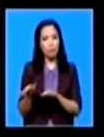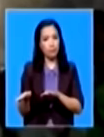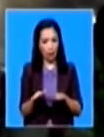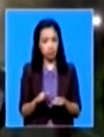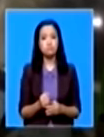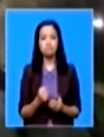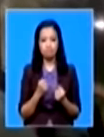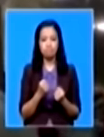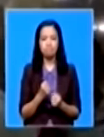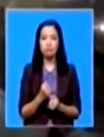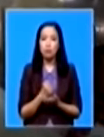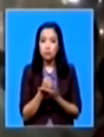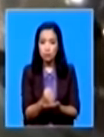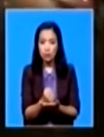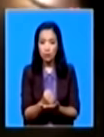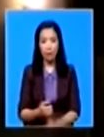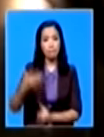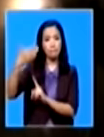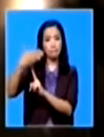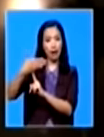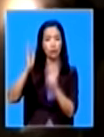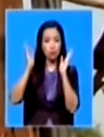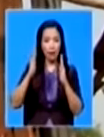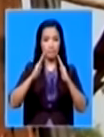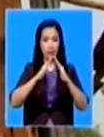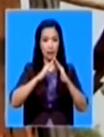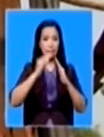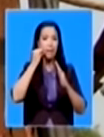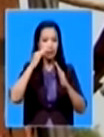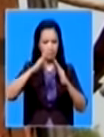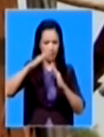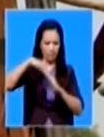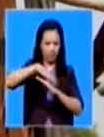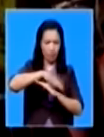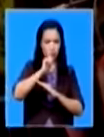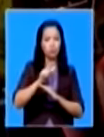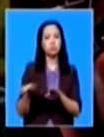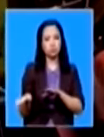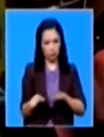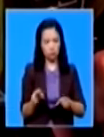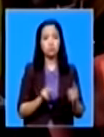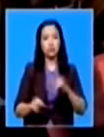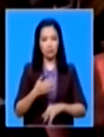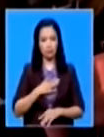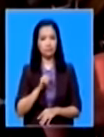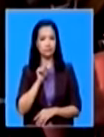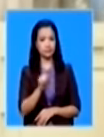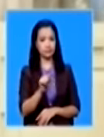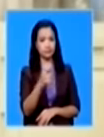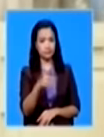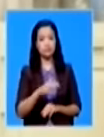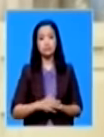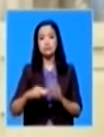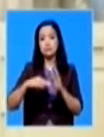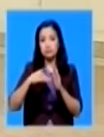ใช่ไหมเพราะนั้นอะไรป้ายโฆษณาหลังคาบ้านเบิ้ลต้องดูแลทั้งหมดอ่ะวันนี้ต้องเตรียมการไปแล้วผมสั่งการไปแล้วนะครับ ค่ะทางภาคเห